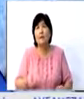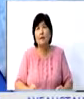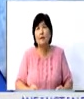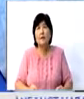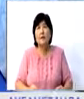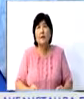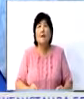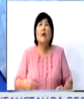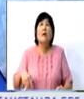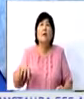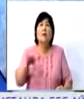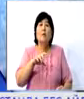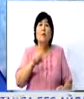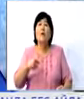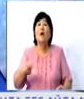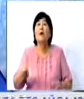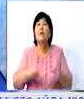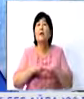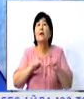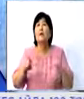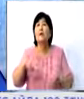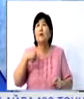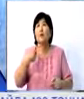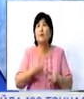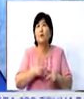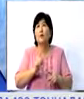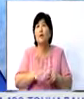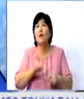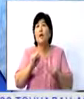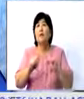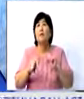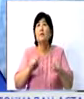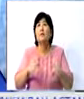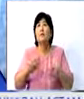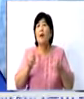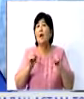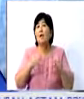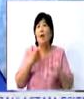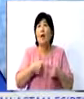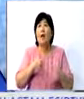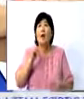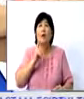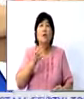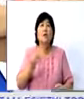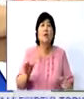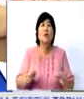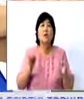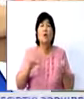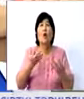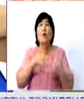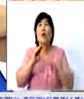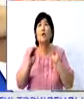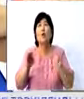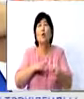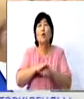қыркүйекке тапсырамыз деп маған құрылыс басқармасы айтып еді, бірақ ол сол тапсырылмайын деп тұр. Себебі әлі оған ешқандай құрал жабдықтар